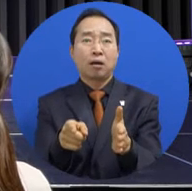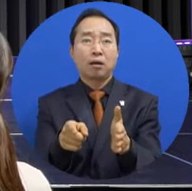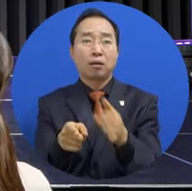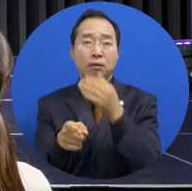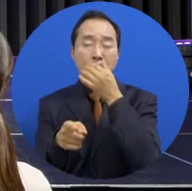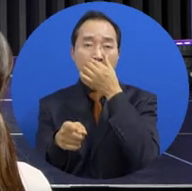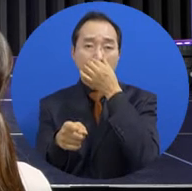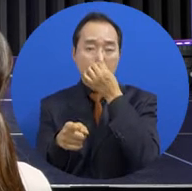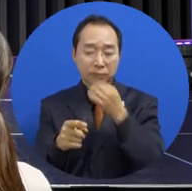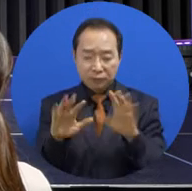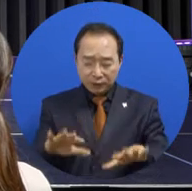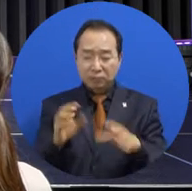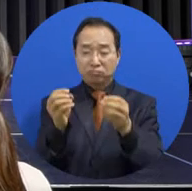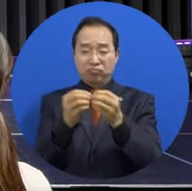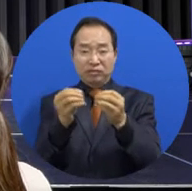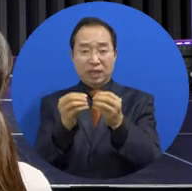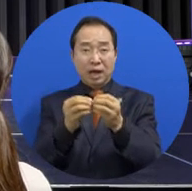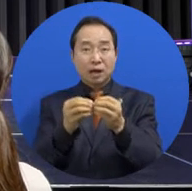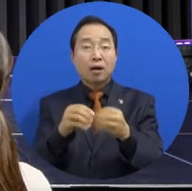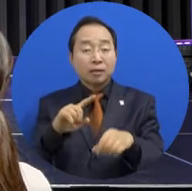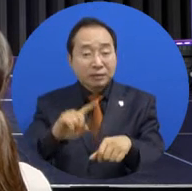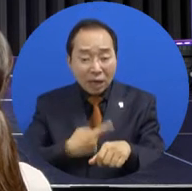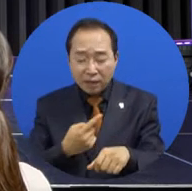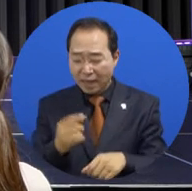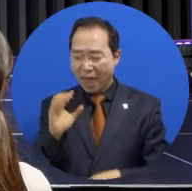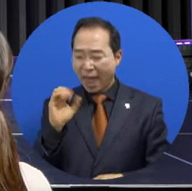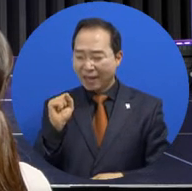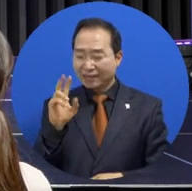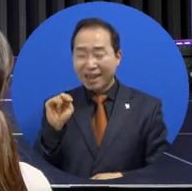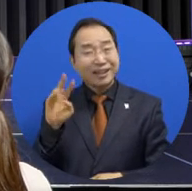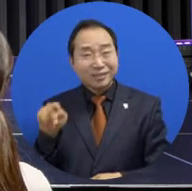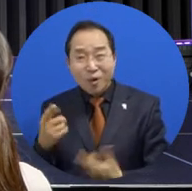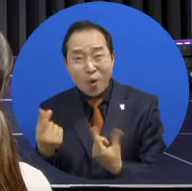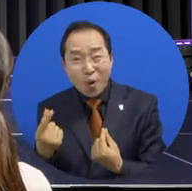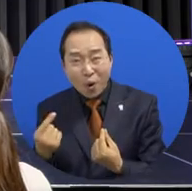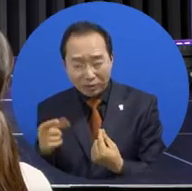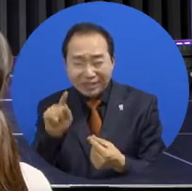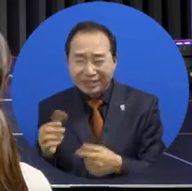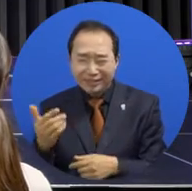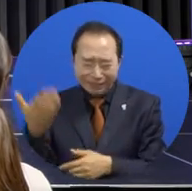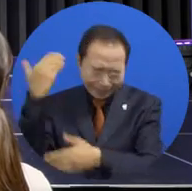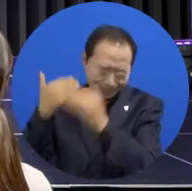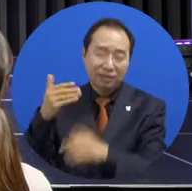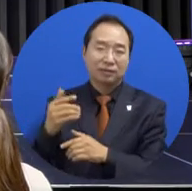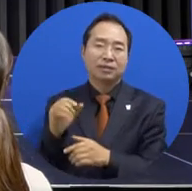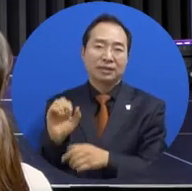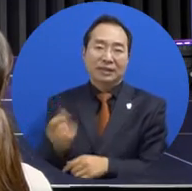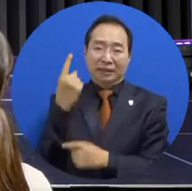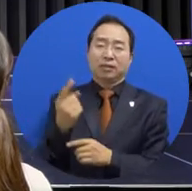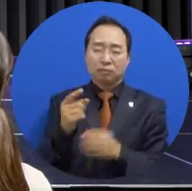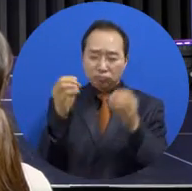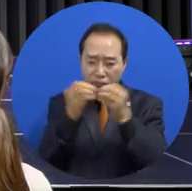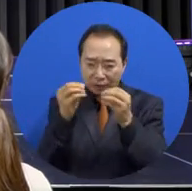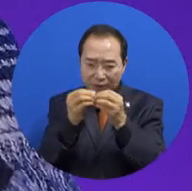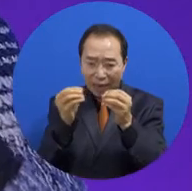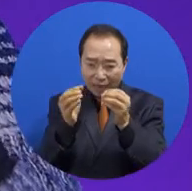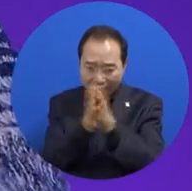문자야말로 우리가 지금 너무 자연스럽게 쓰는 SNS의 시작이죠. 문자가 탄생하는